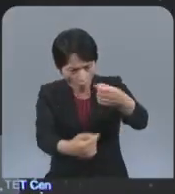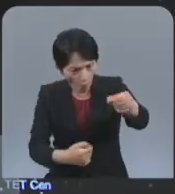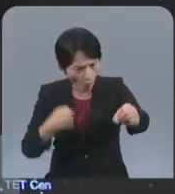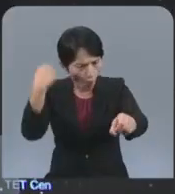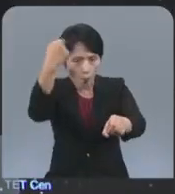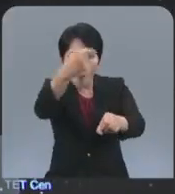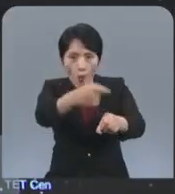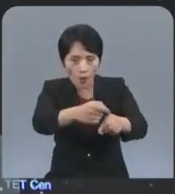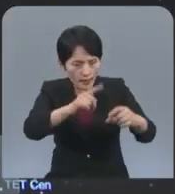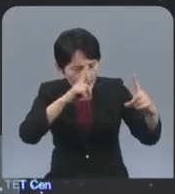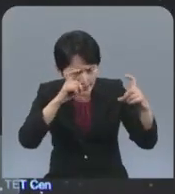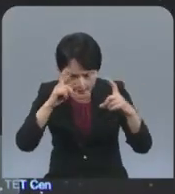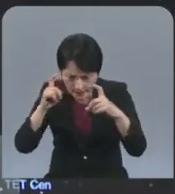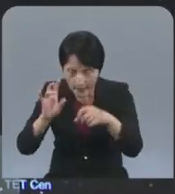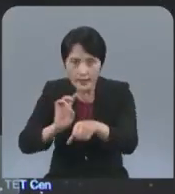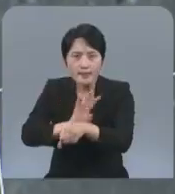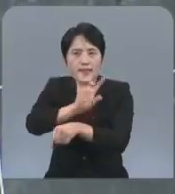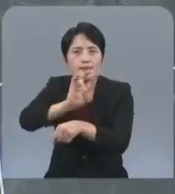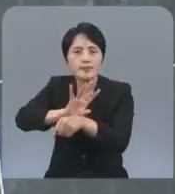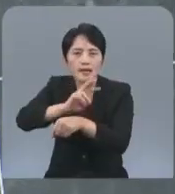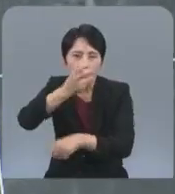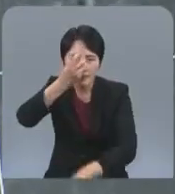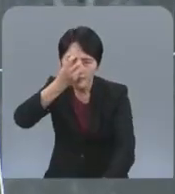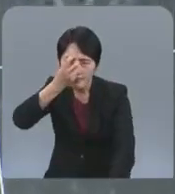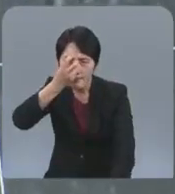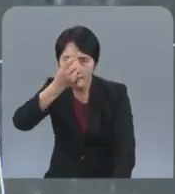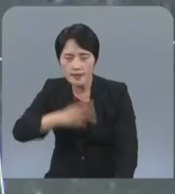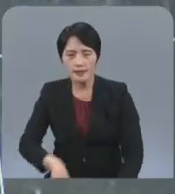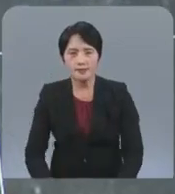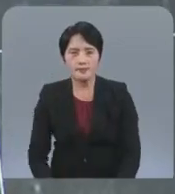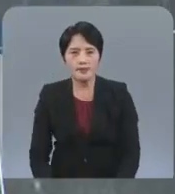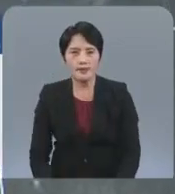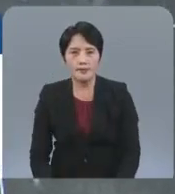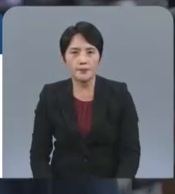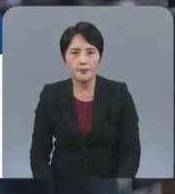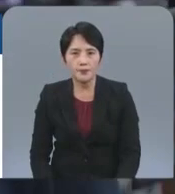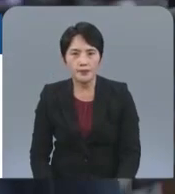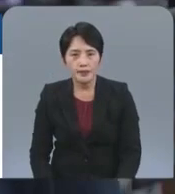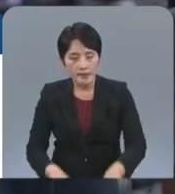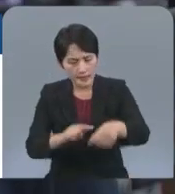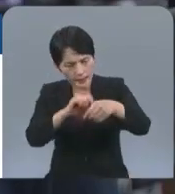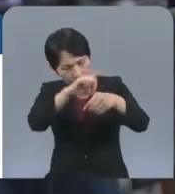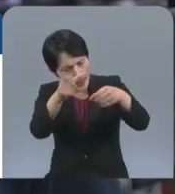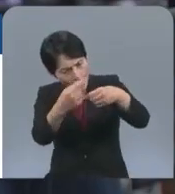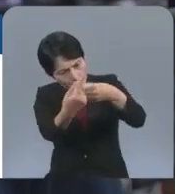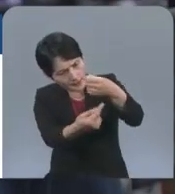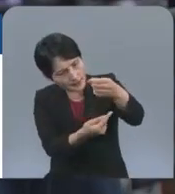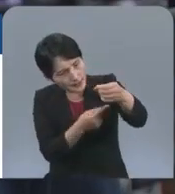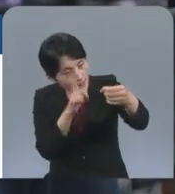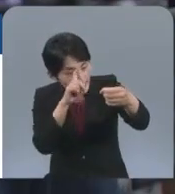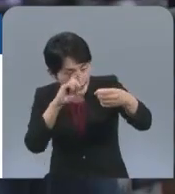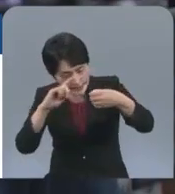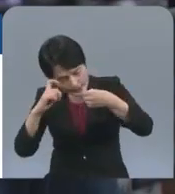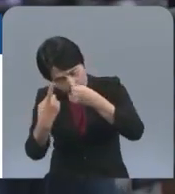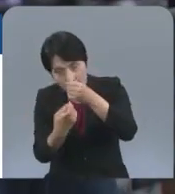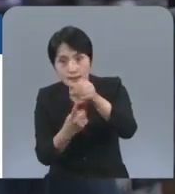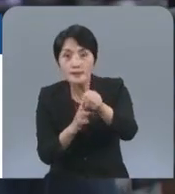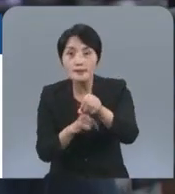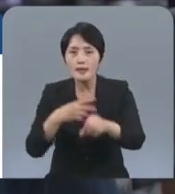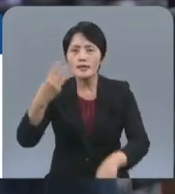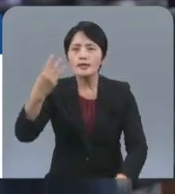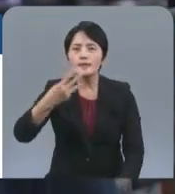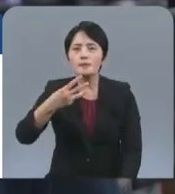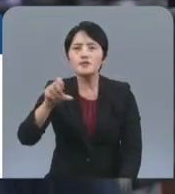orbites par jour observant sans relâche la surface lunaire c'est au cours de ces opérations que danoui a capturé la mission indienne chandrayan